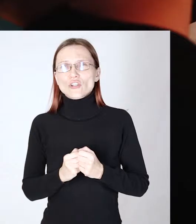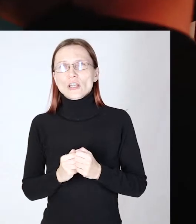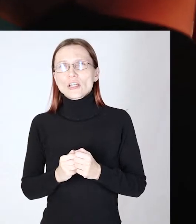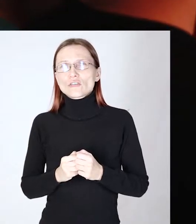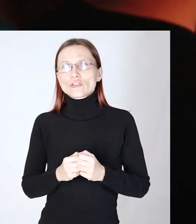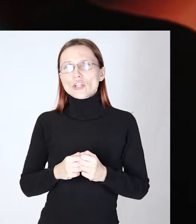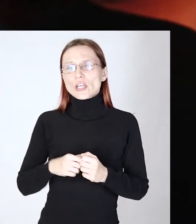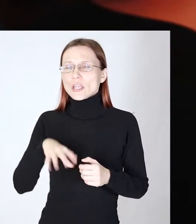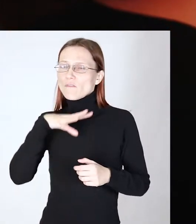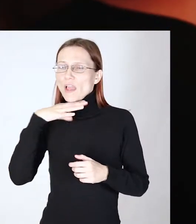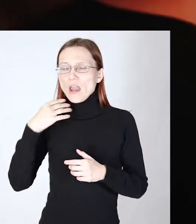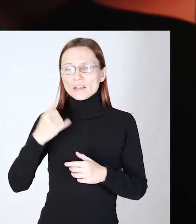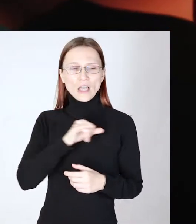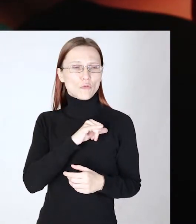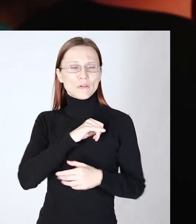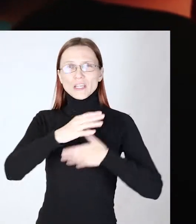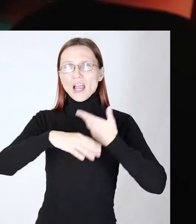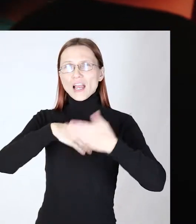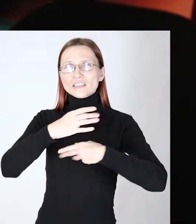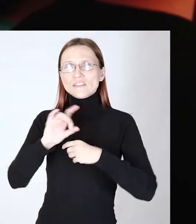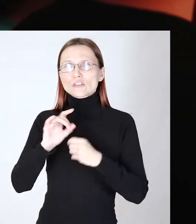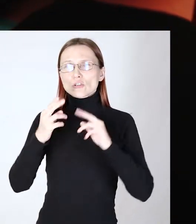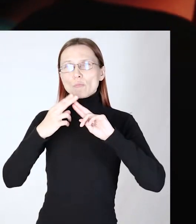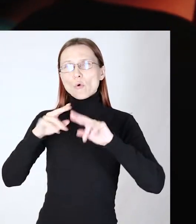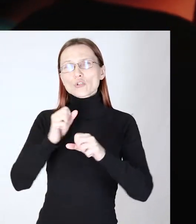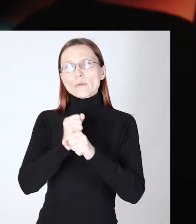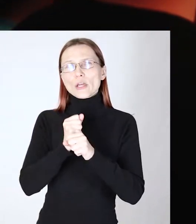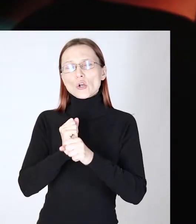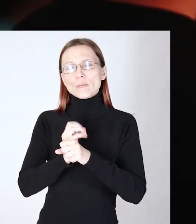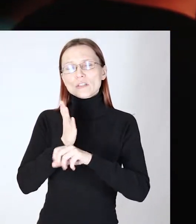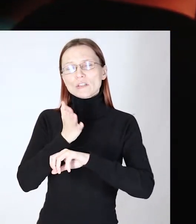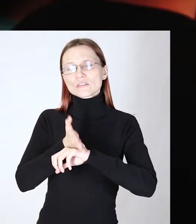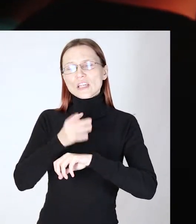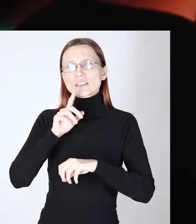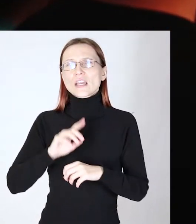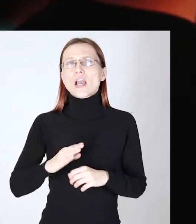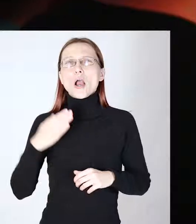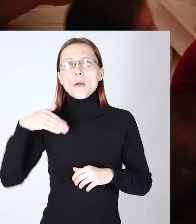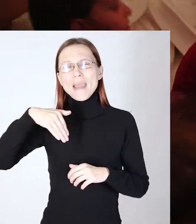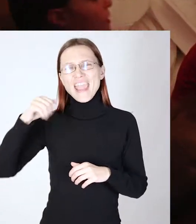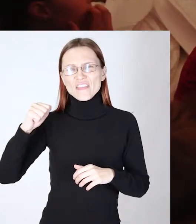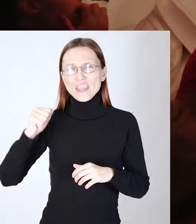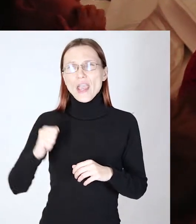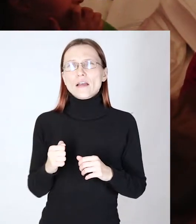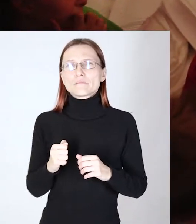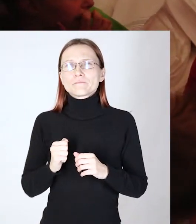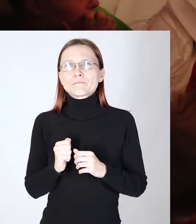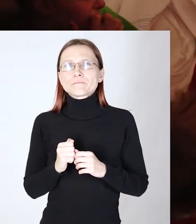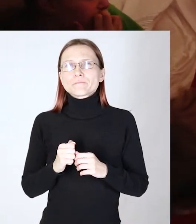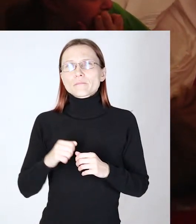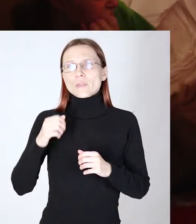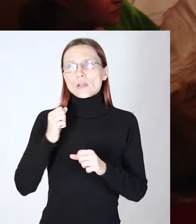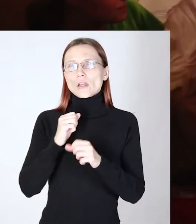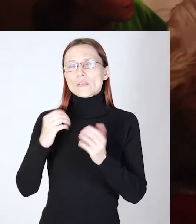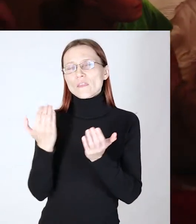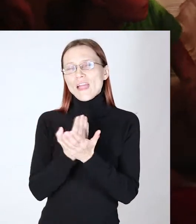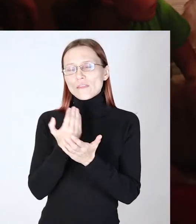Je mnoho aktivít, ktoré môžeme prostredníctvo médií nejakým spôsobom inovevovať a modernizovať a to je veľmi dôležité.